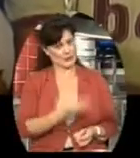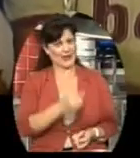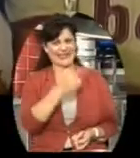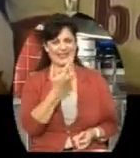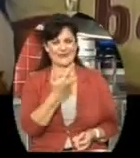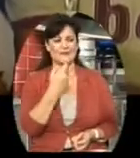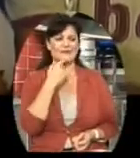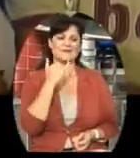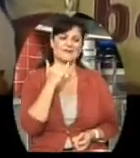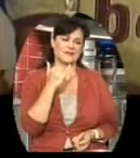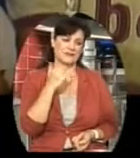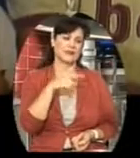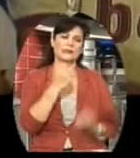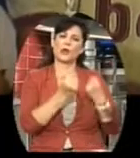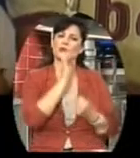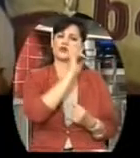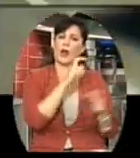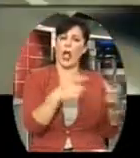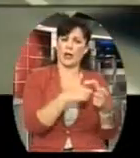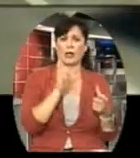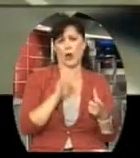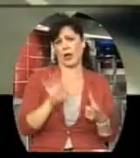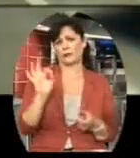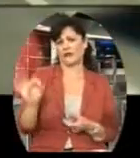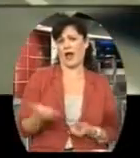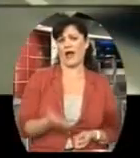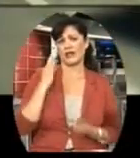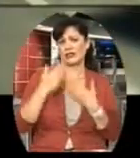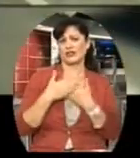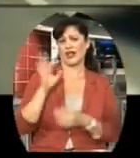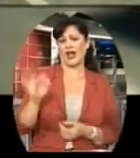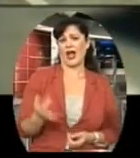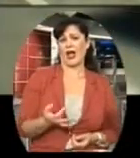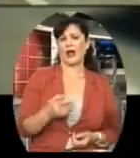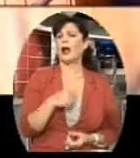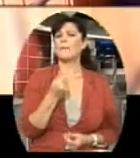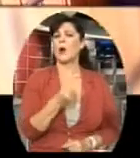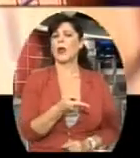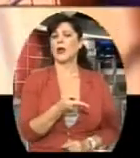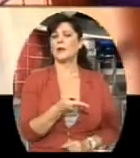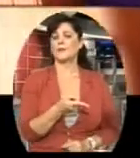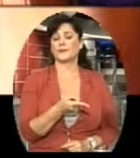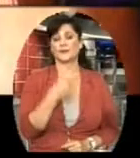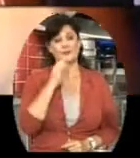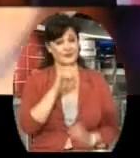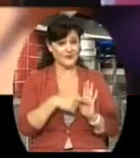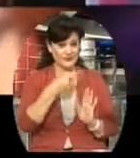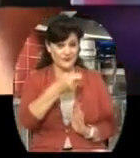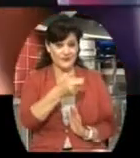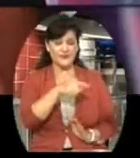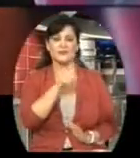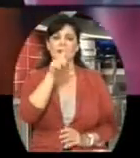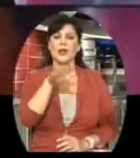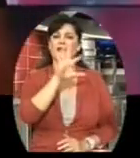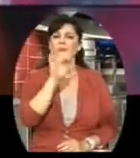האוטובוס כמו שהוא משרת את הלהקה, הוא יכול לשרת גם אותך ותחייה. תאמר לי, כמה עולה חוויה כזאת? דבר כזה, לזכור אותו, זה יוצא 1,500